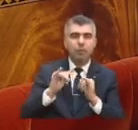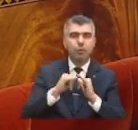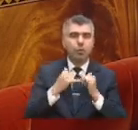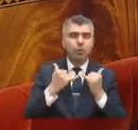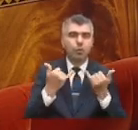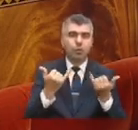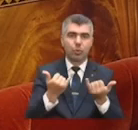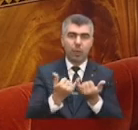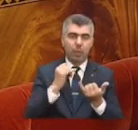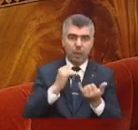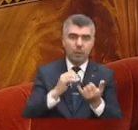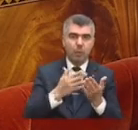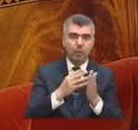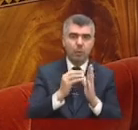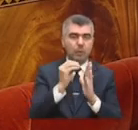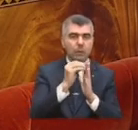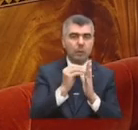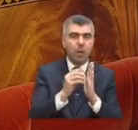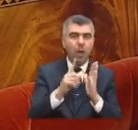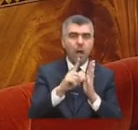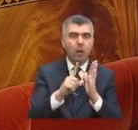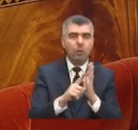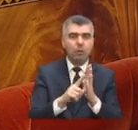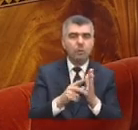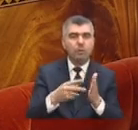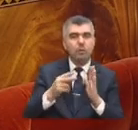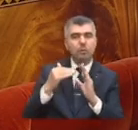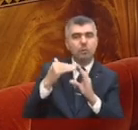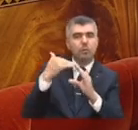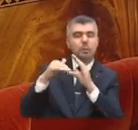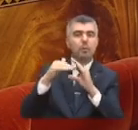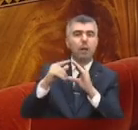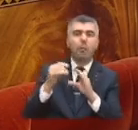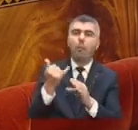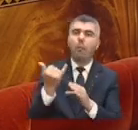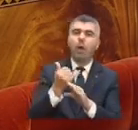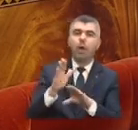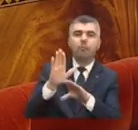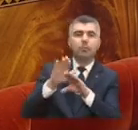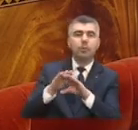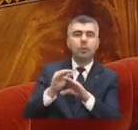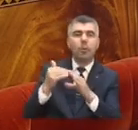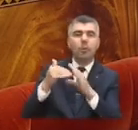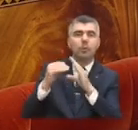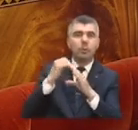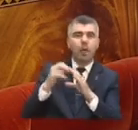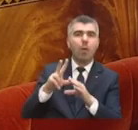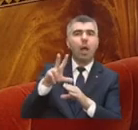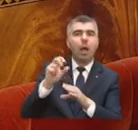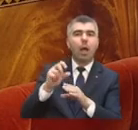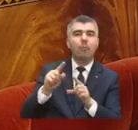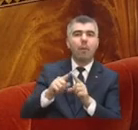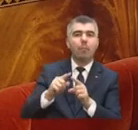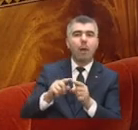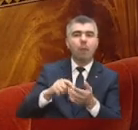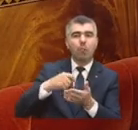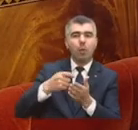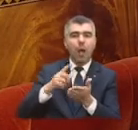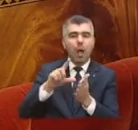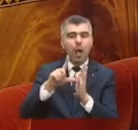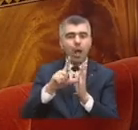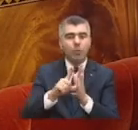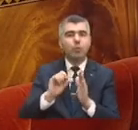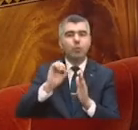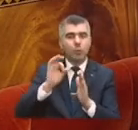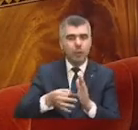مني كيتم دراسه هذه المقترحات طبيعي اننا نخبركم، والا ما عمر ما غتكون عندكم الامكانيه باش تعرفوا المقترحات المقبوله من